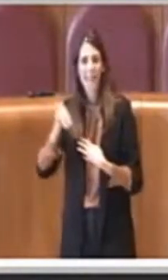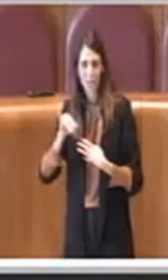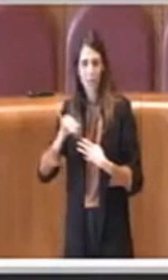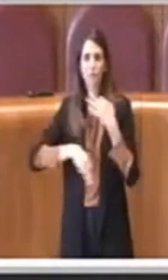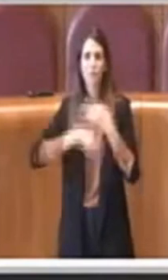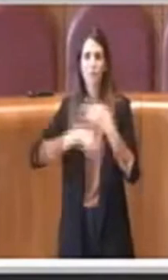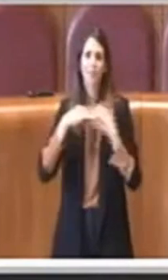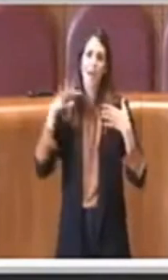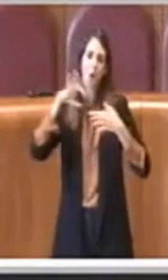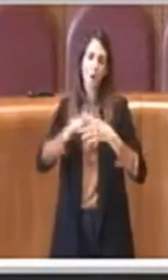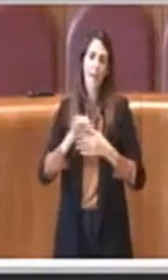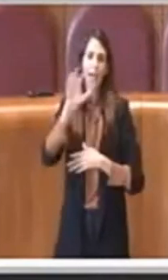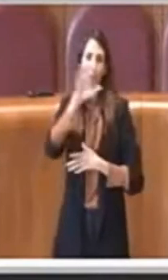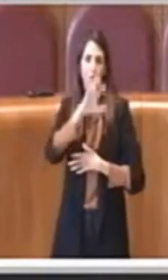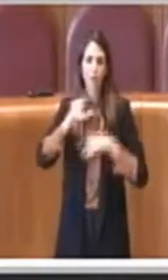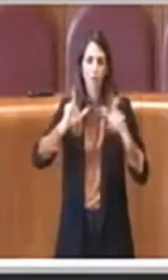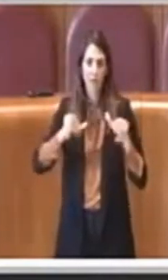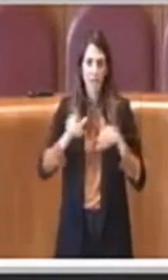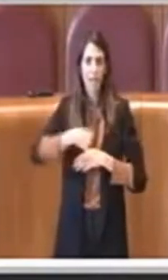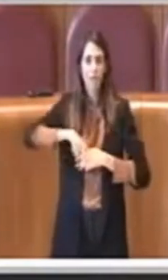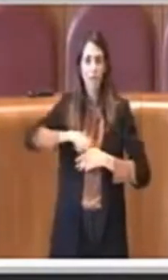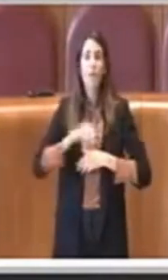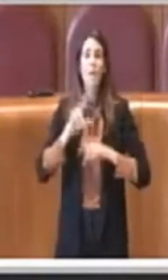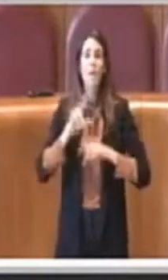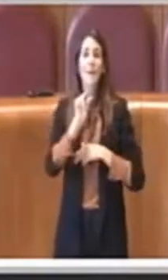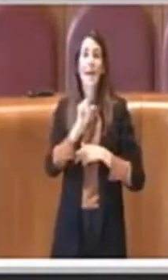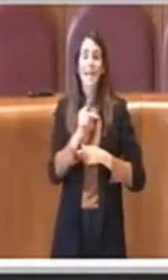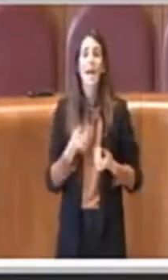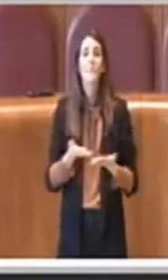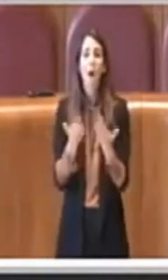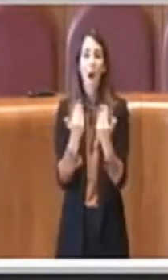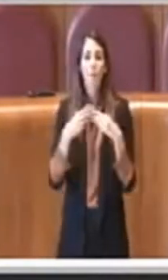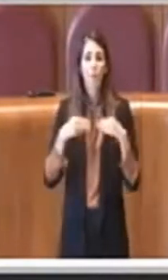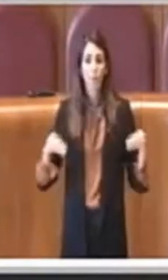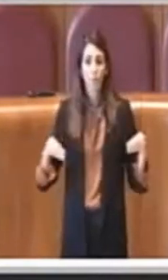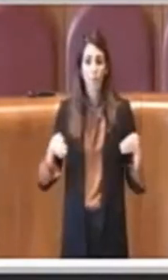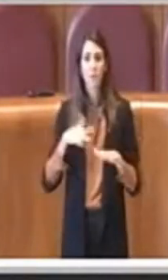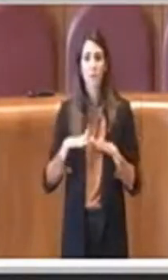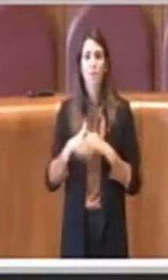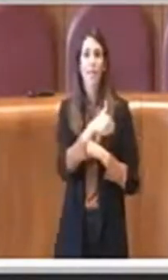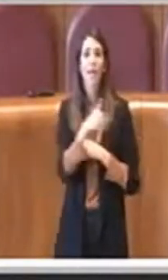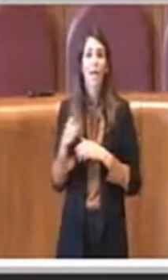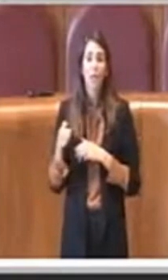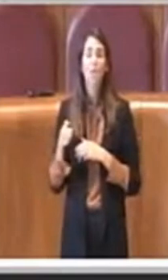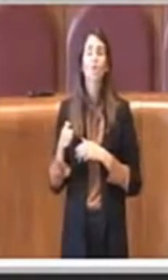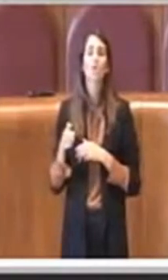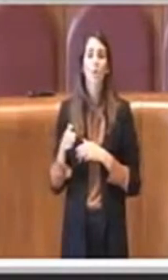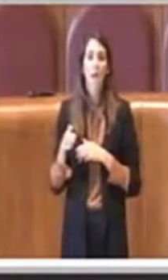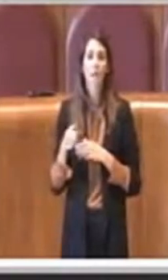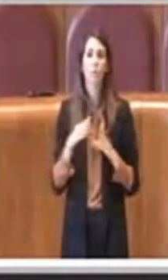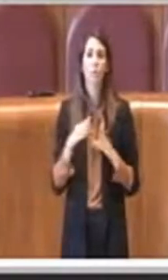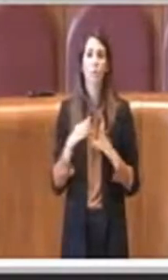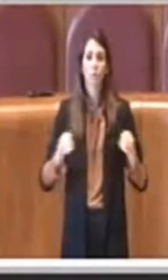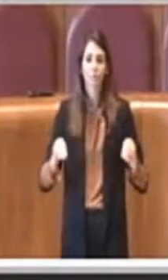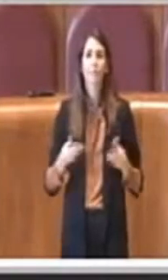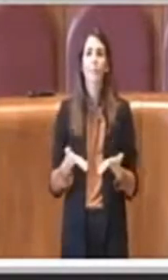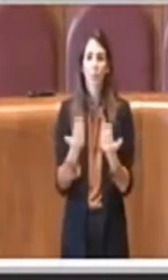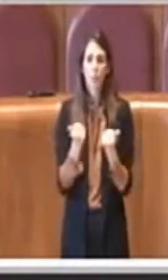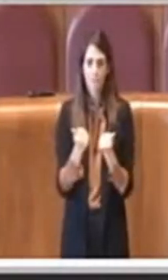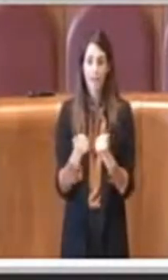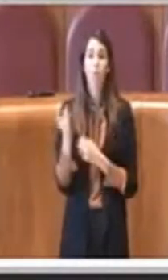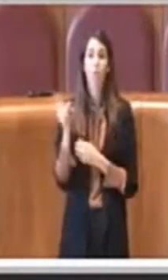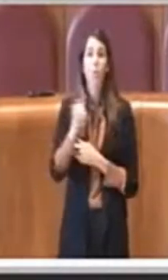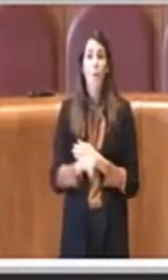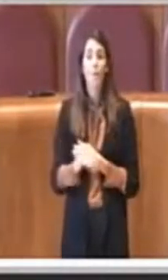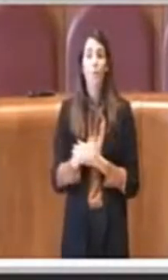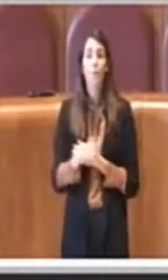regione. Parliamo di un acquisto di mezzi, sono stati acquistati più di 100 mezzi pesanti. Parliamo di un piano assunzionale che è stato